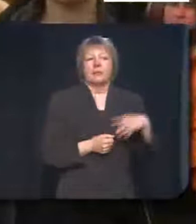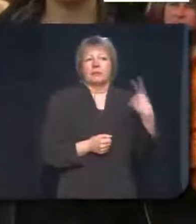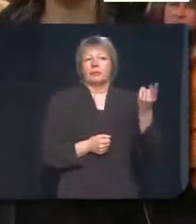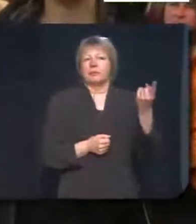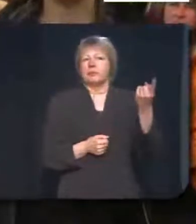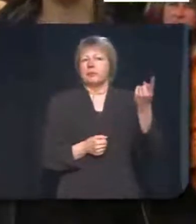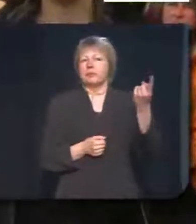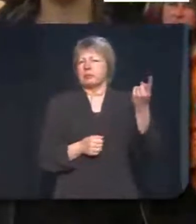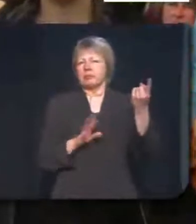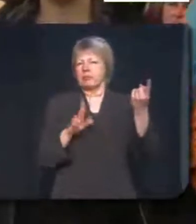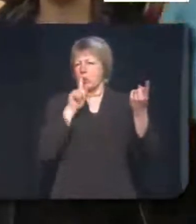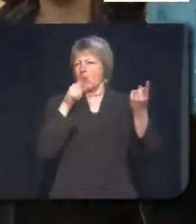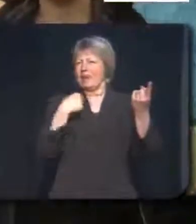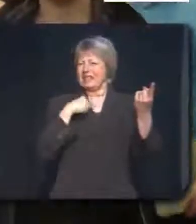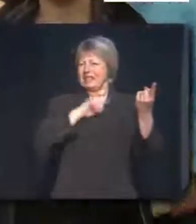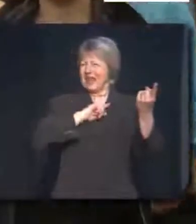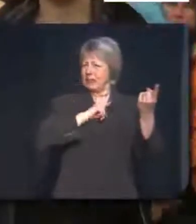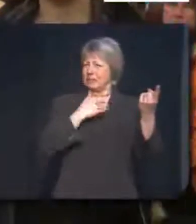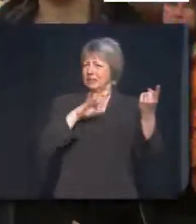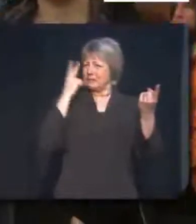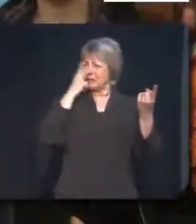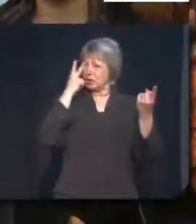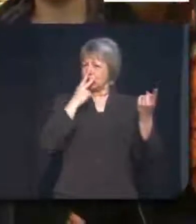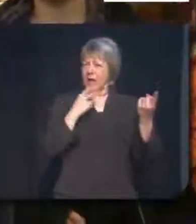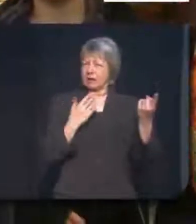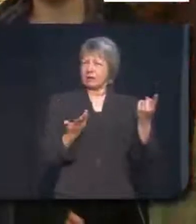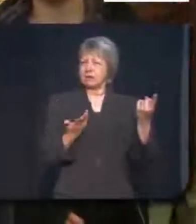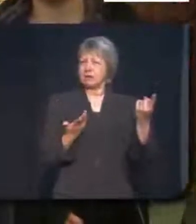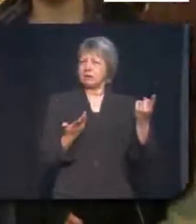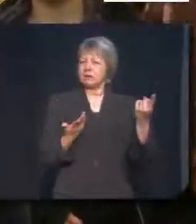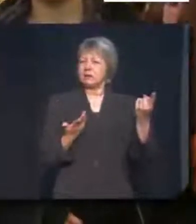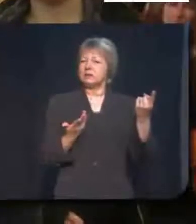was was nicht oder warum höre ich Parteitag